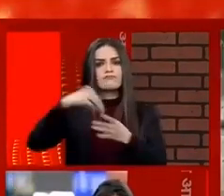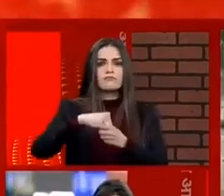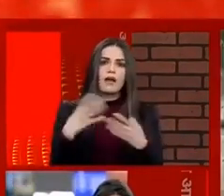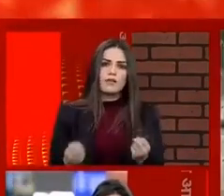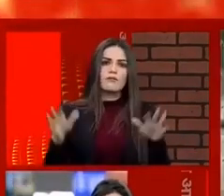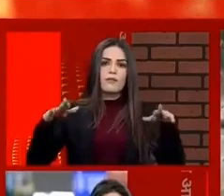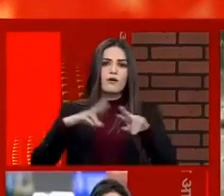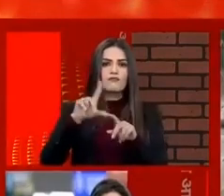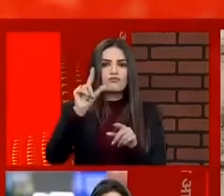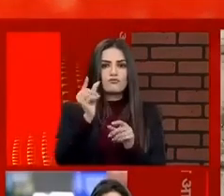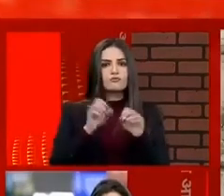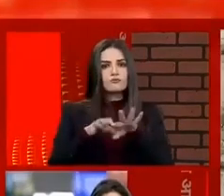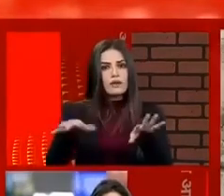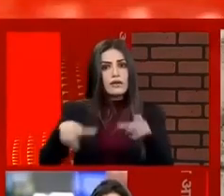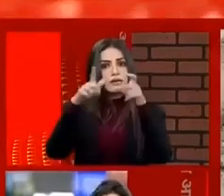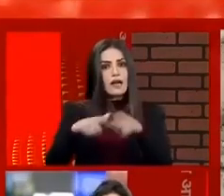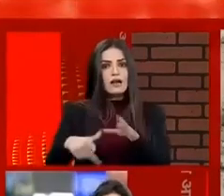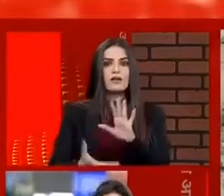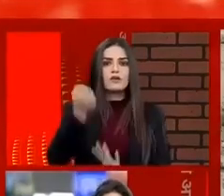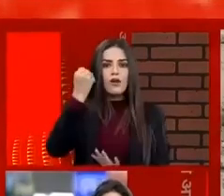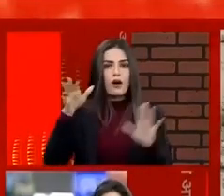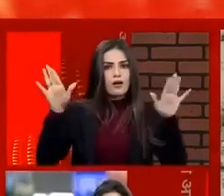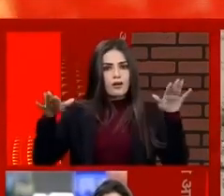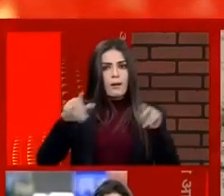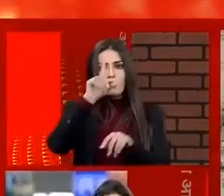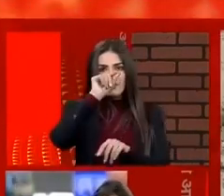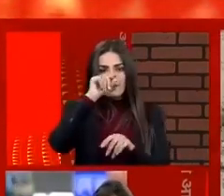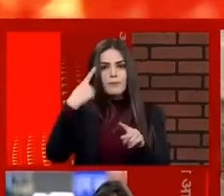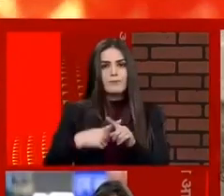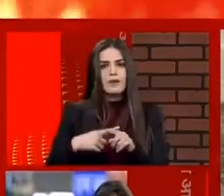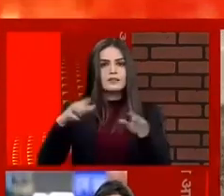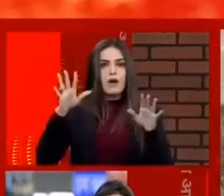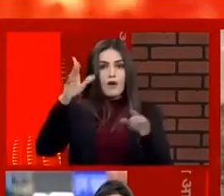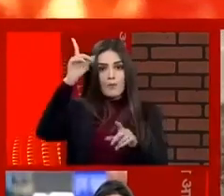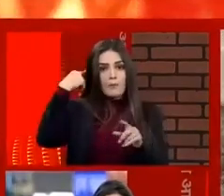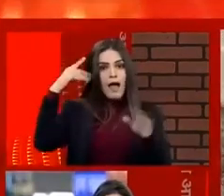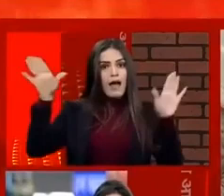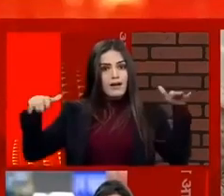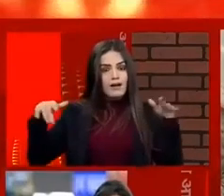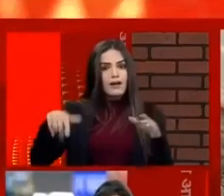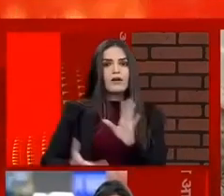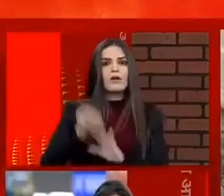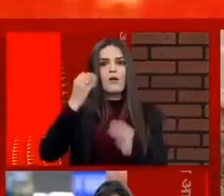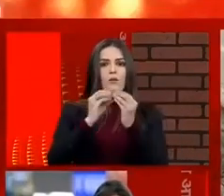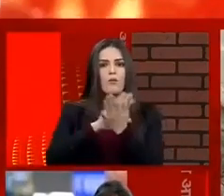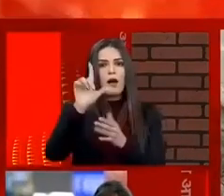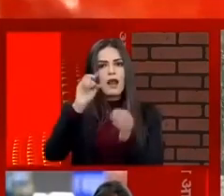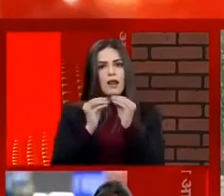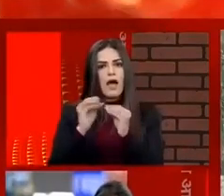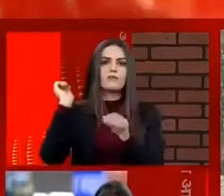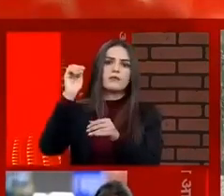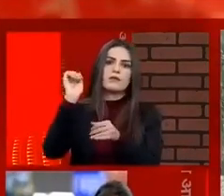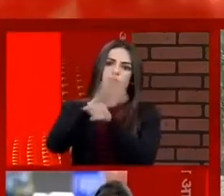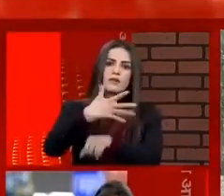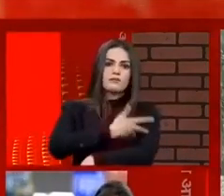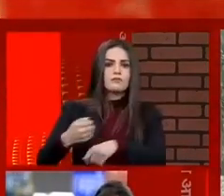में ले लिया है। दिल्ली में मृत पाए गए बत्तखों और कौओं के जो 8 सैंपल भोपाल की लैब में जांच के